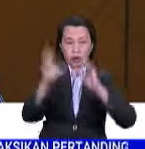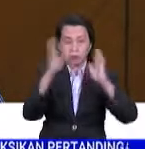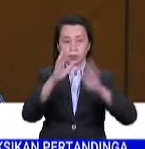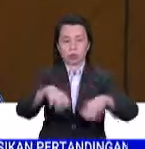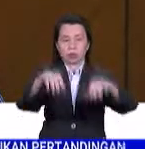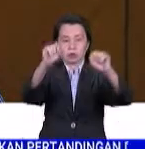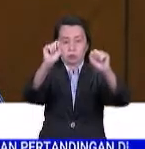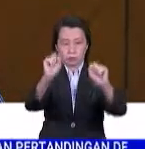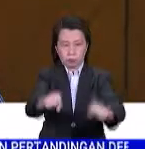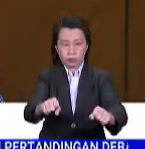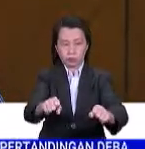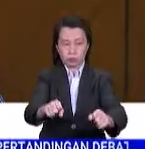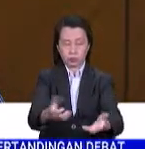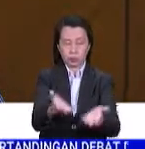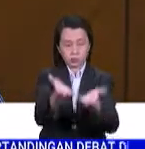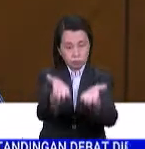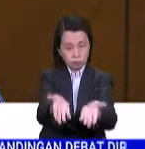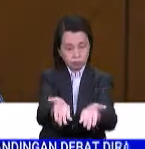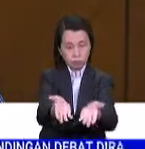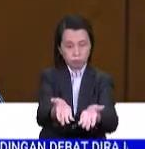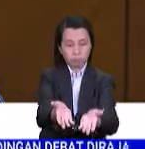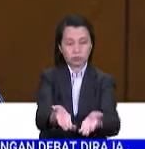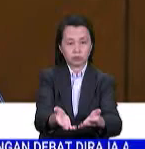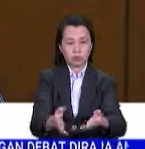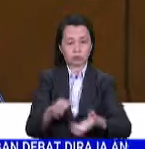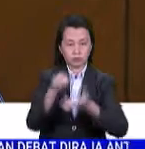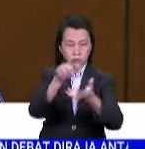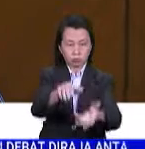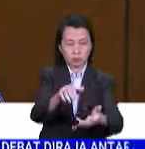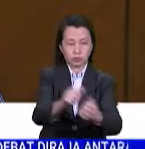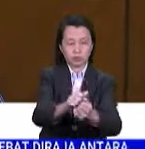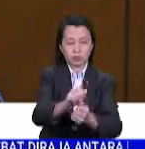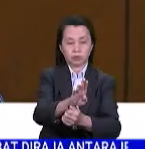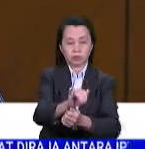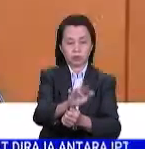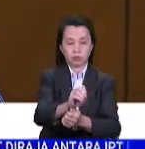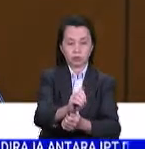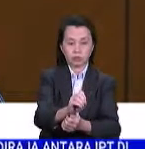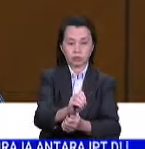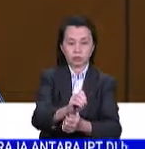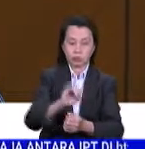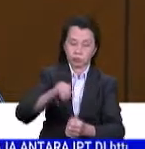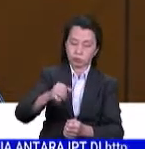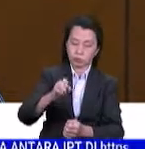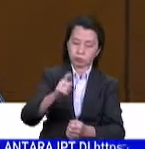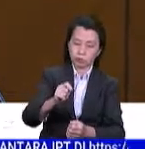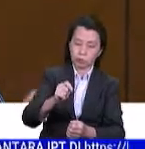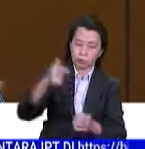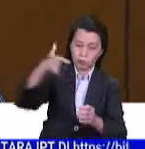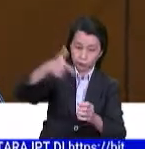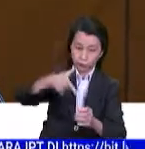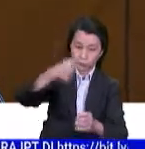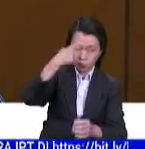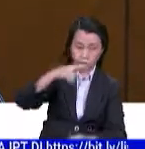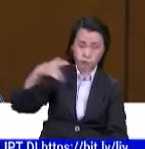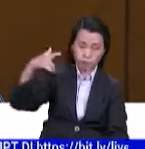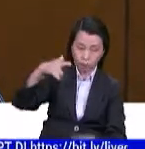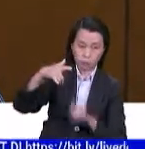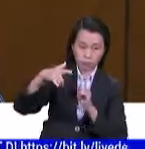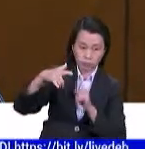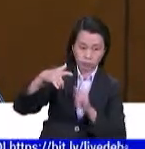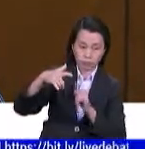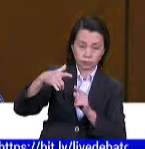be able to produce supply bio jet fuel untuk kapal terbang, or